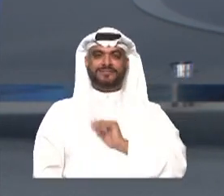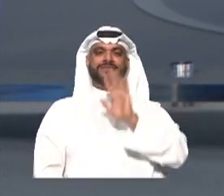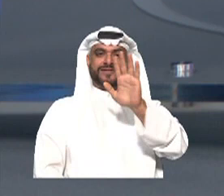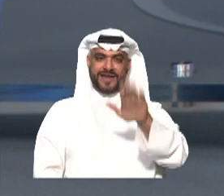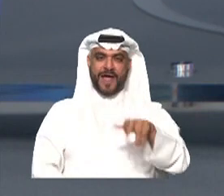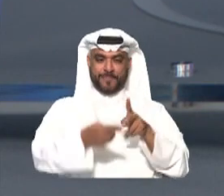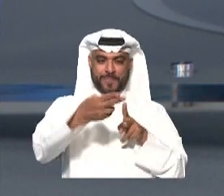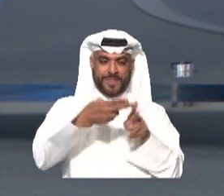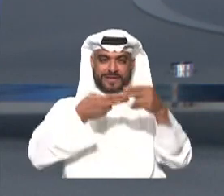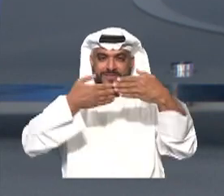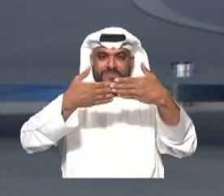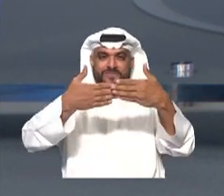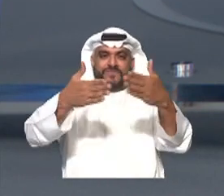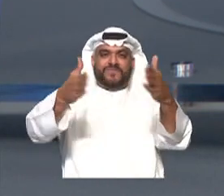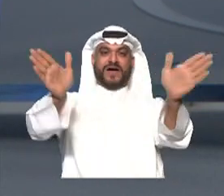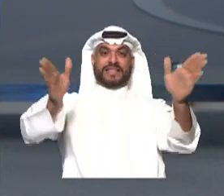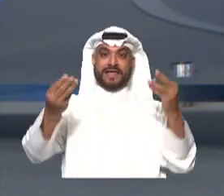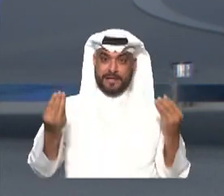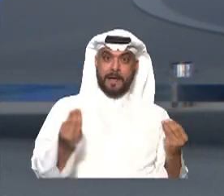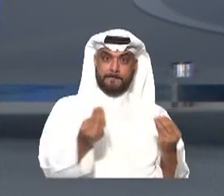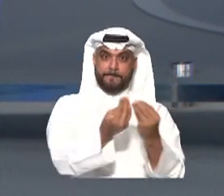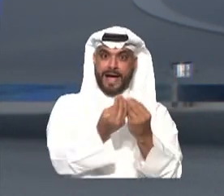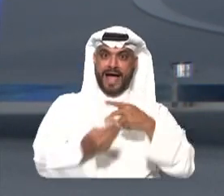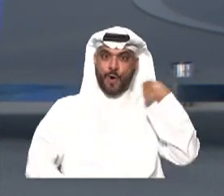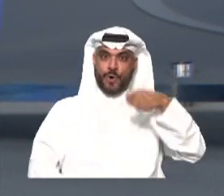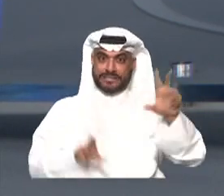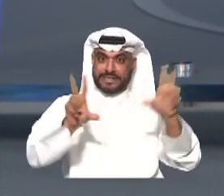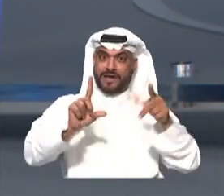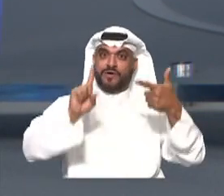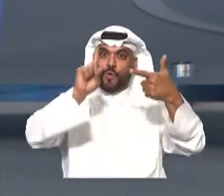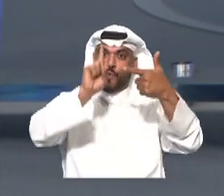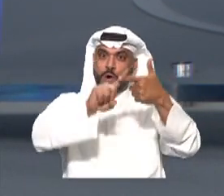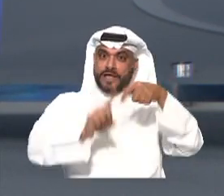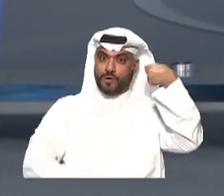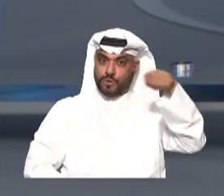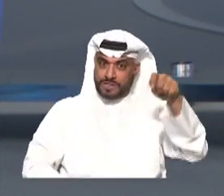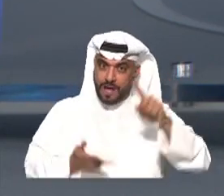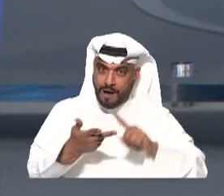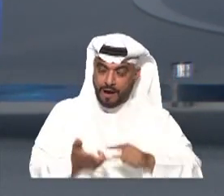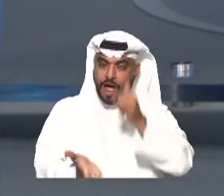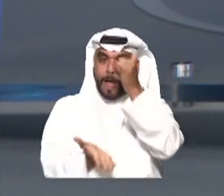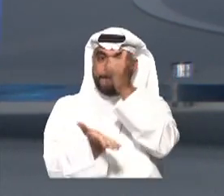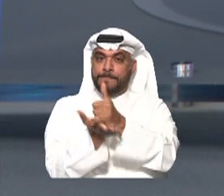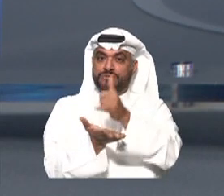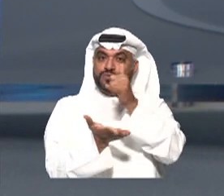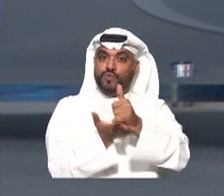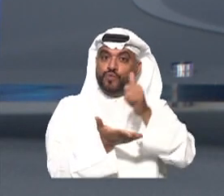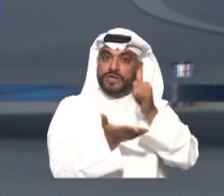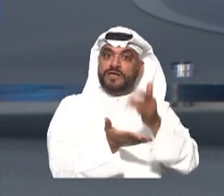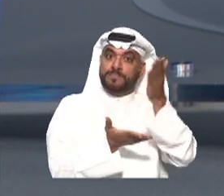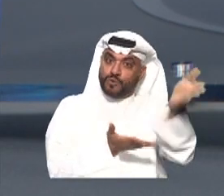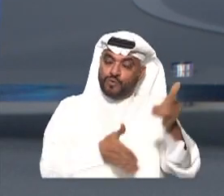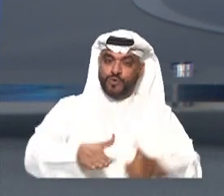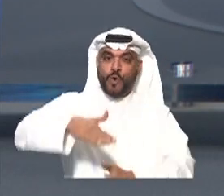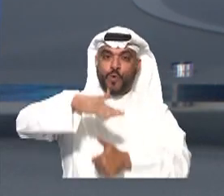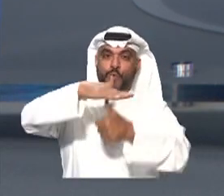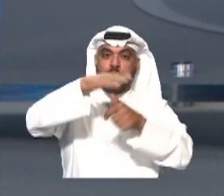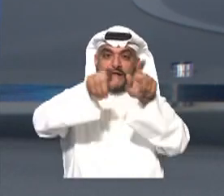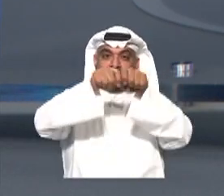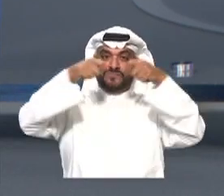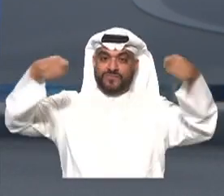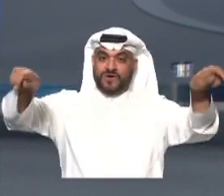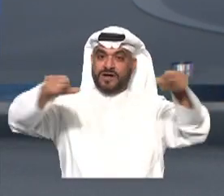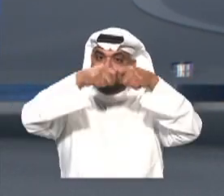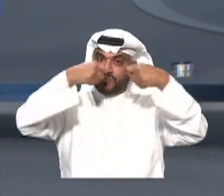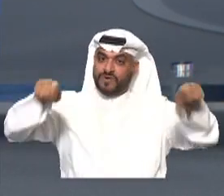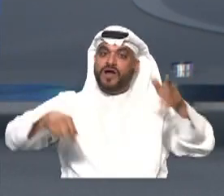دبي 2020، ورافق الوزير عدد من قياديي وزارة الإعلام وممثلون عن الصحف المحلية والقنوات